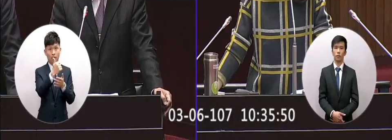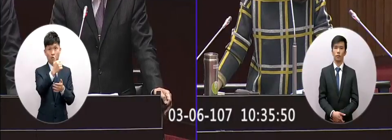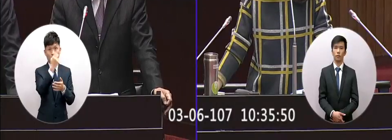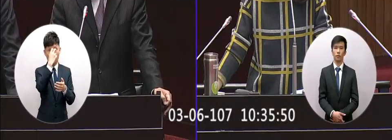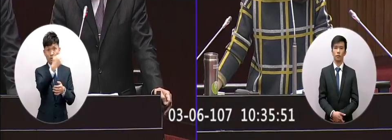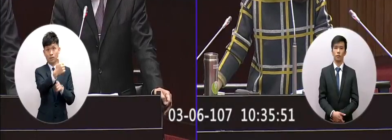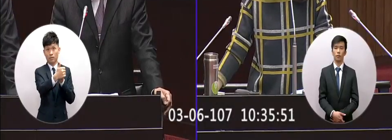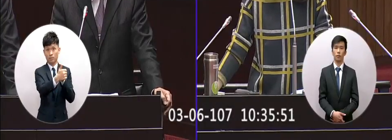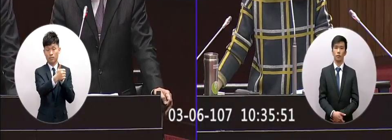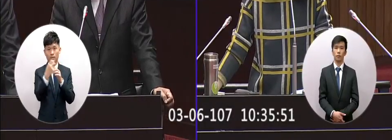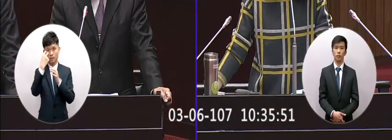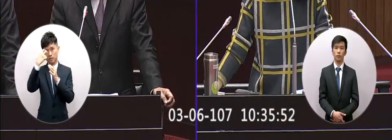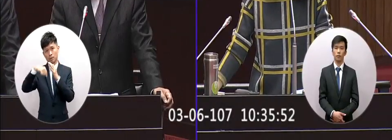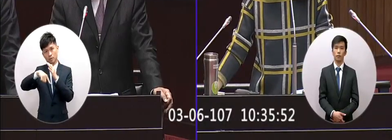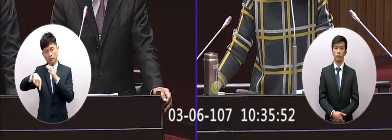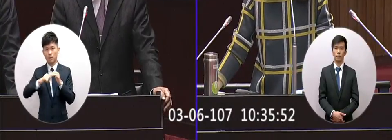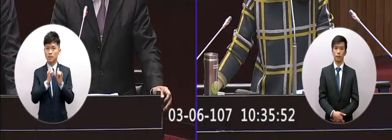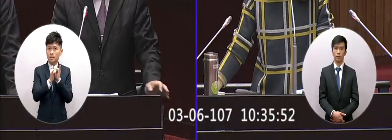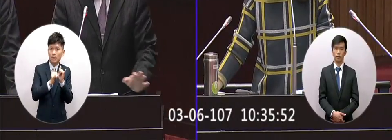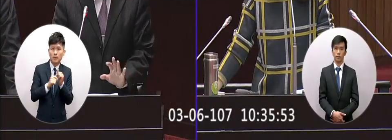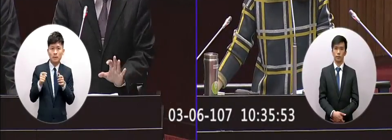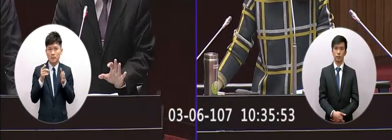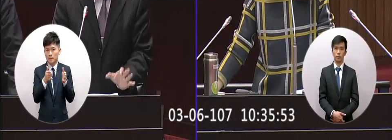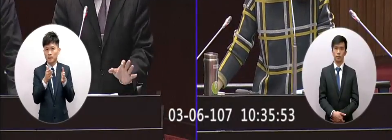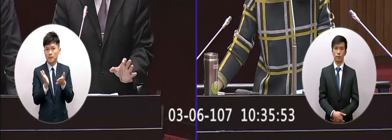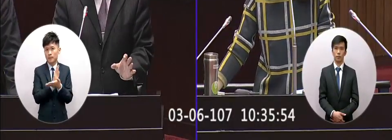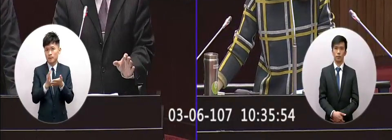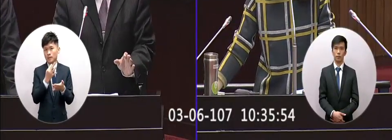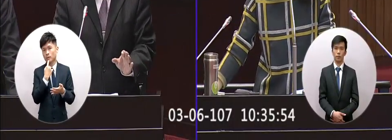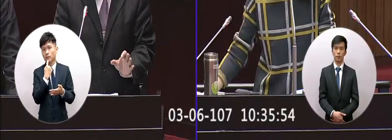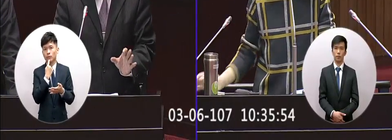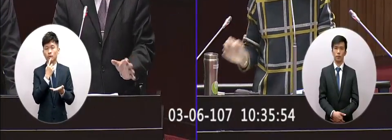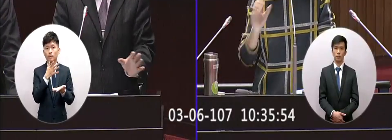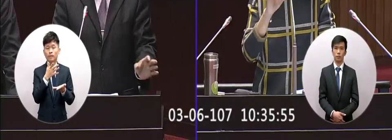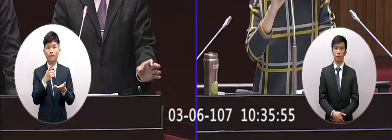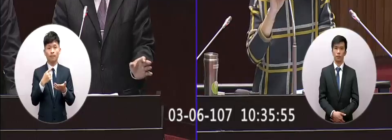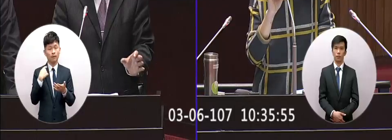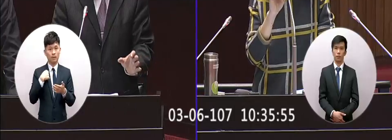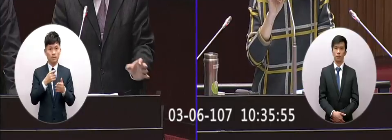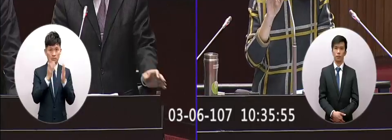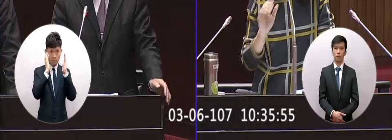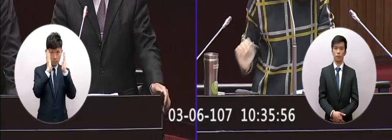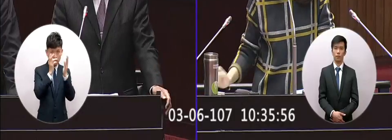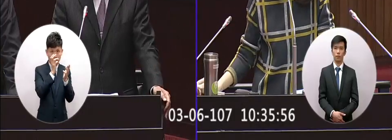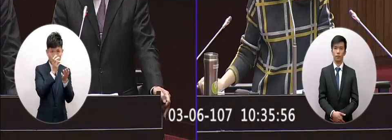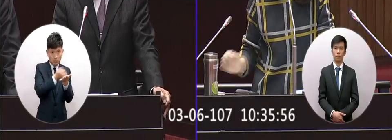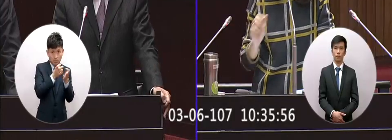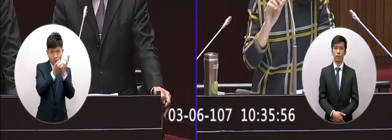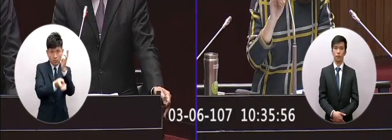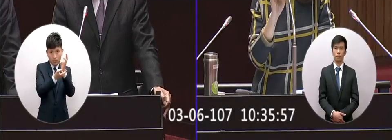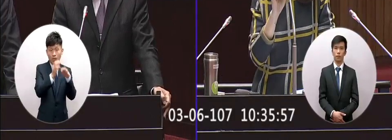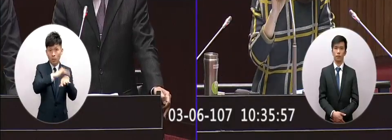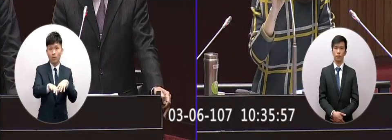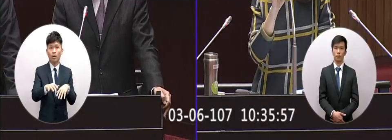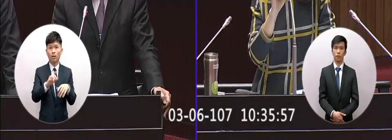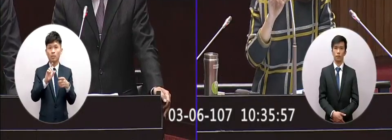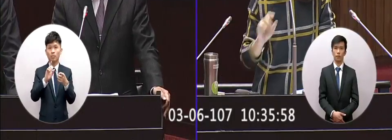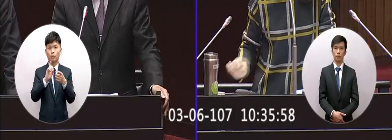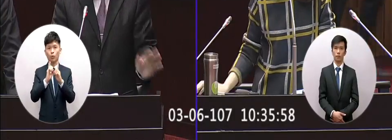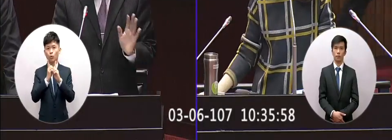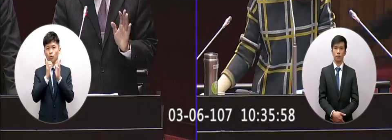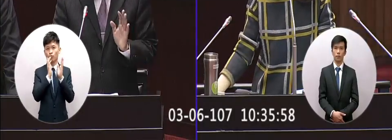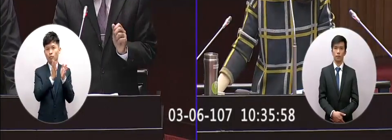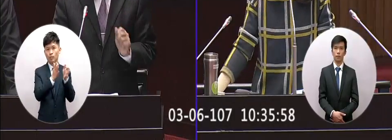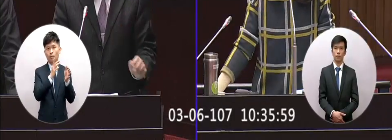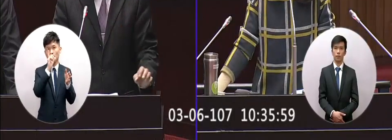为来自监察院跟社会的这些争议，所以会审慎的去做，这并不是说去刻意因为有特定的人选的问